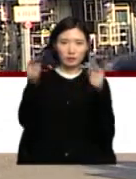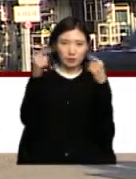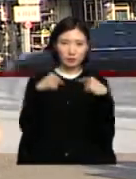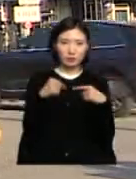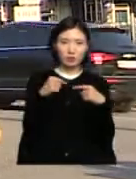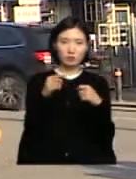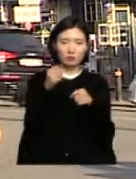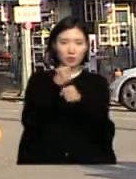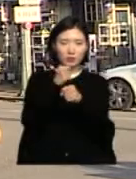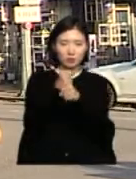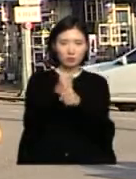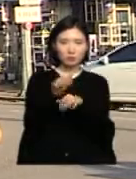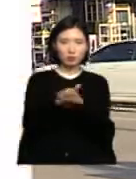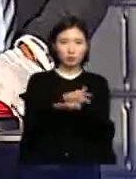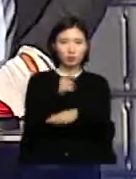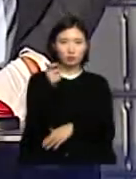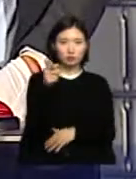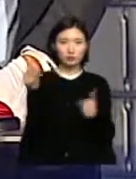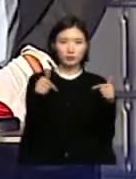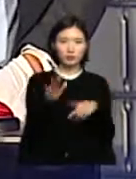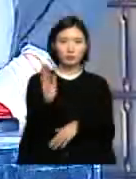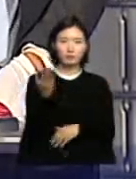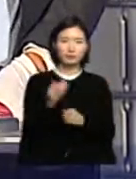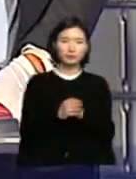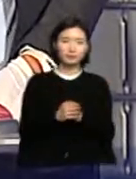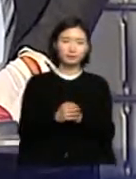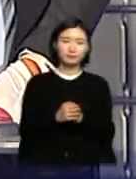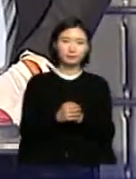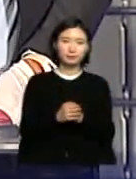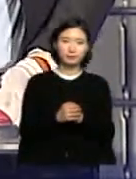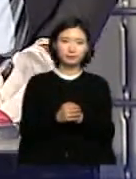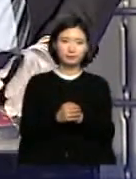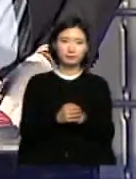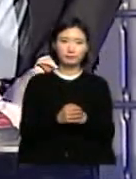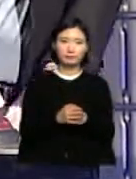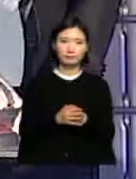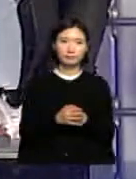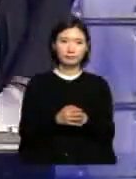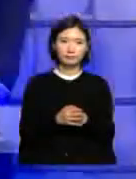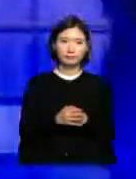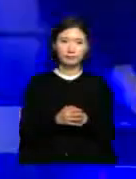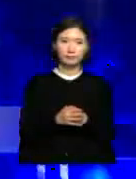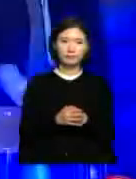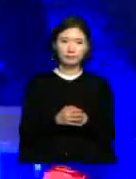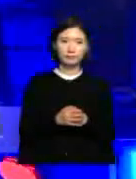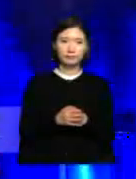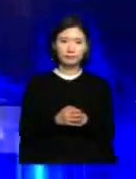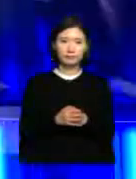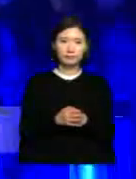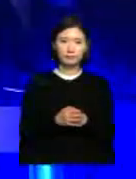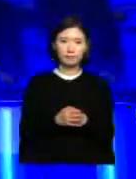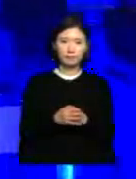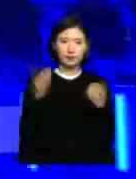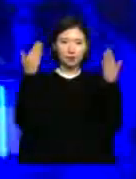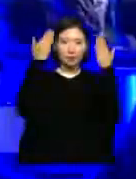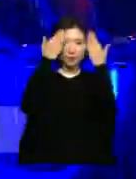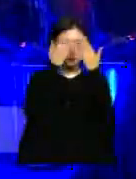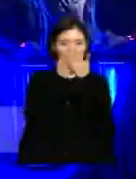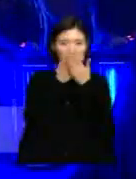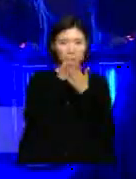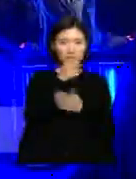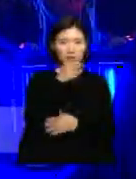제조 규모도 축소됐습니다. 하나, 둘, 셋, 펀치! 어두워진